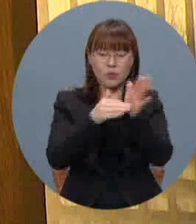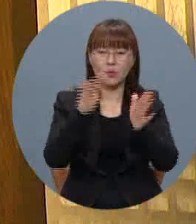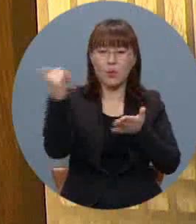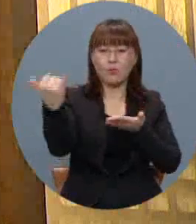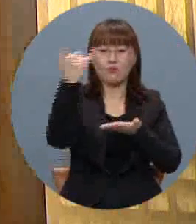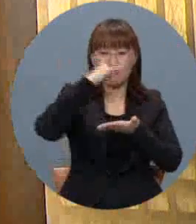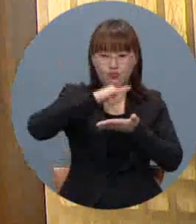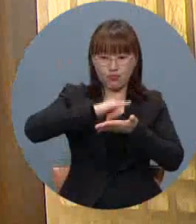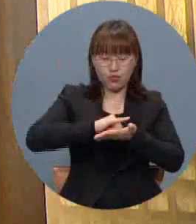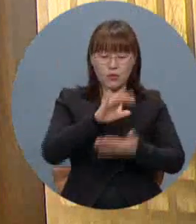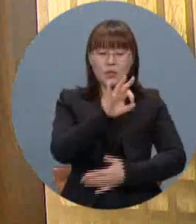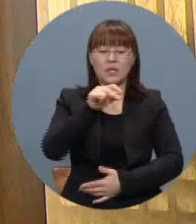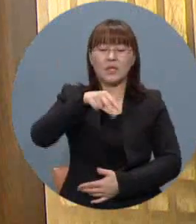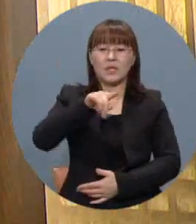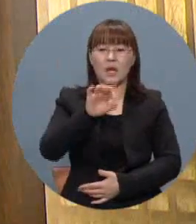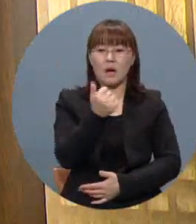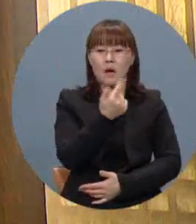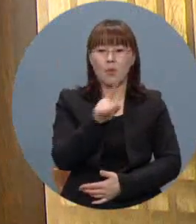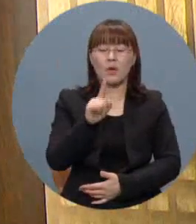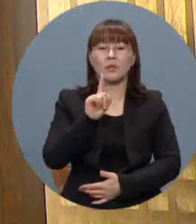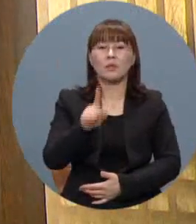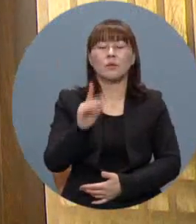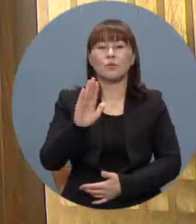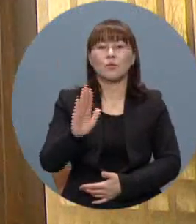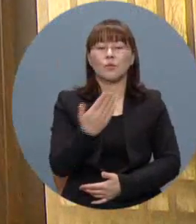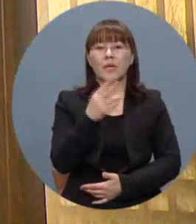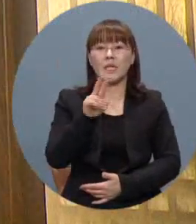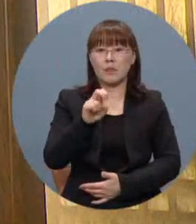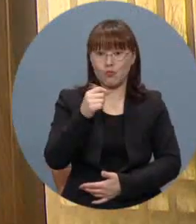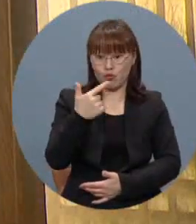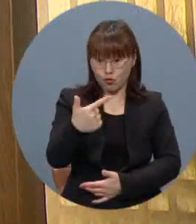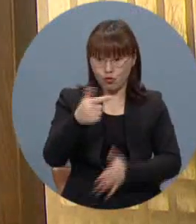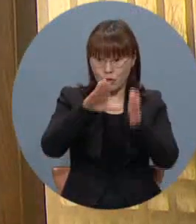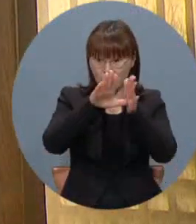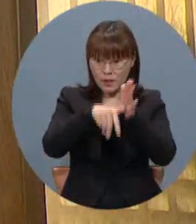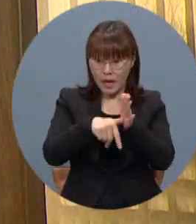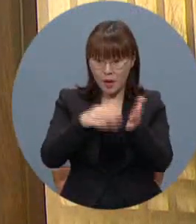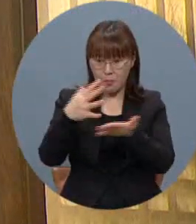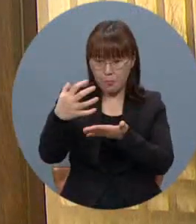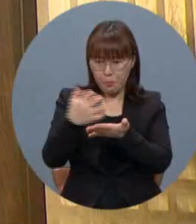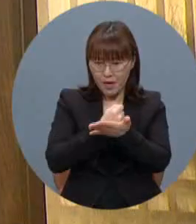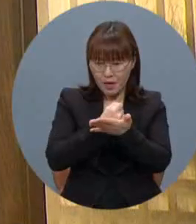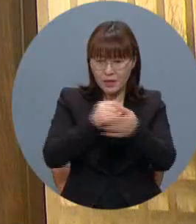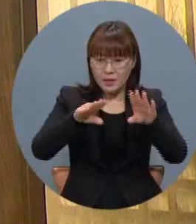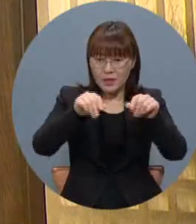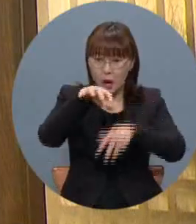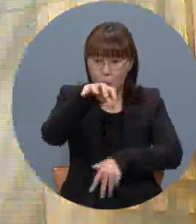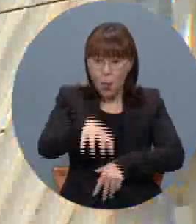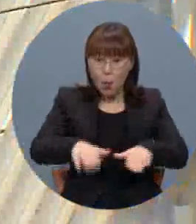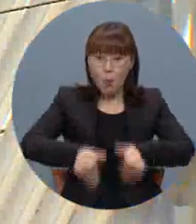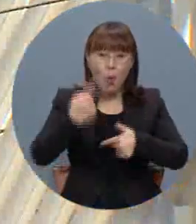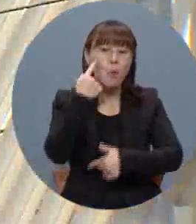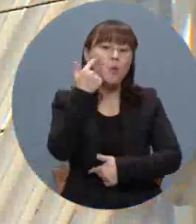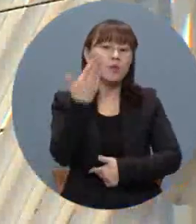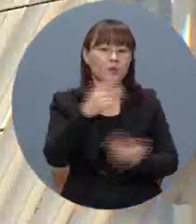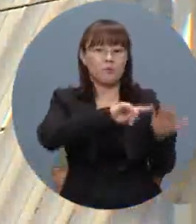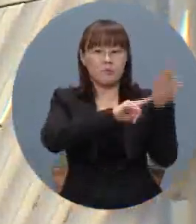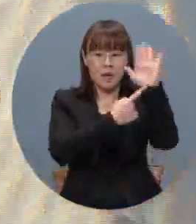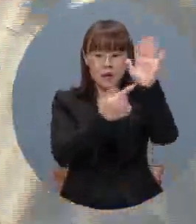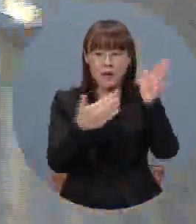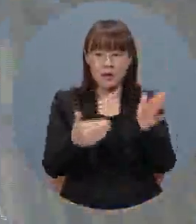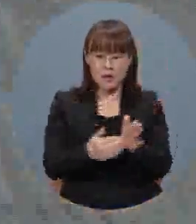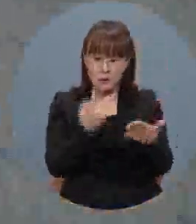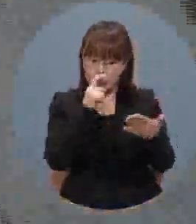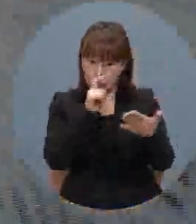청년 이상화는 1926년 빼앗긴들에도 봄은 오는가를 발표합니다. 함께